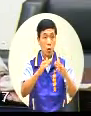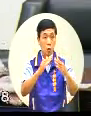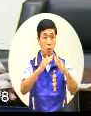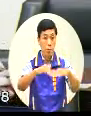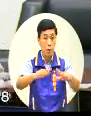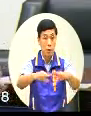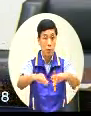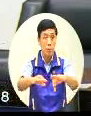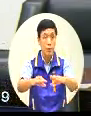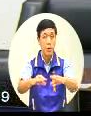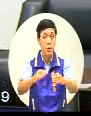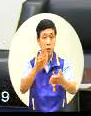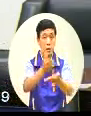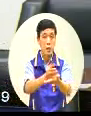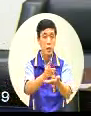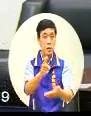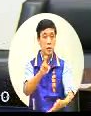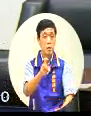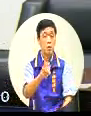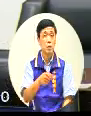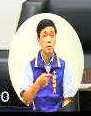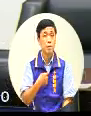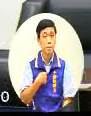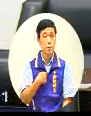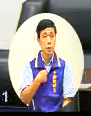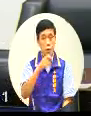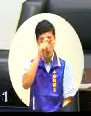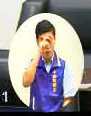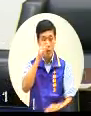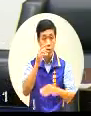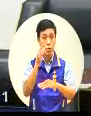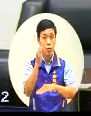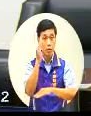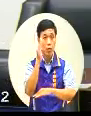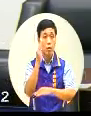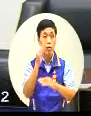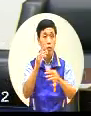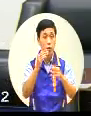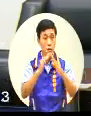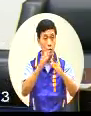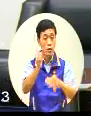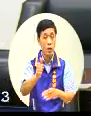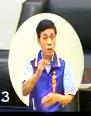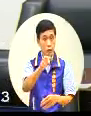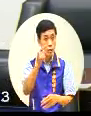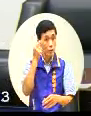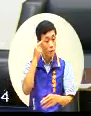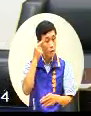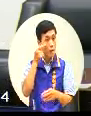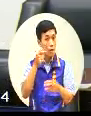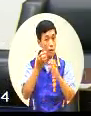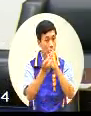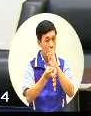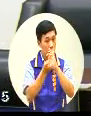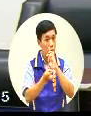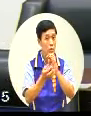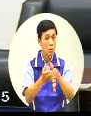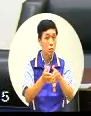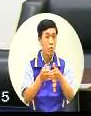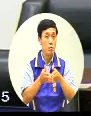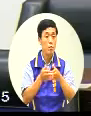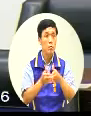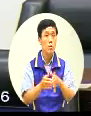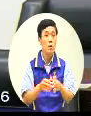法停止了。所以我在这边要请政府哈，请市长你们要审慎的去考量这个议题啊哈。其